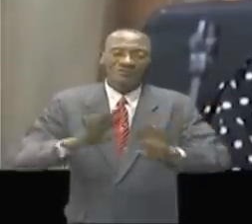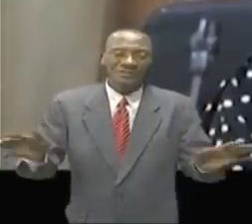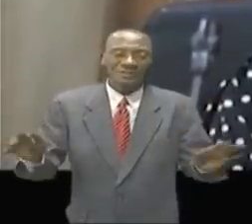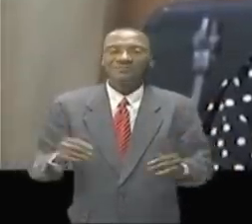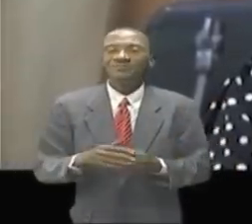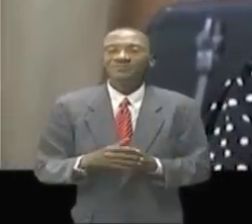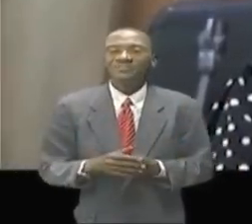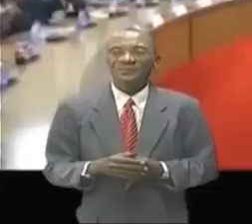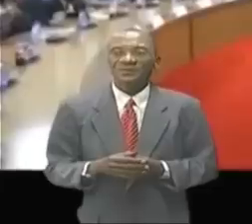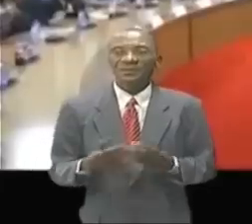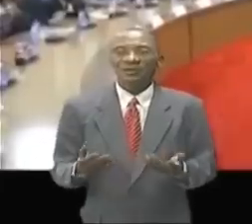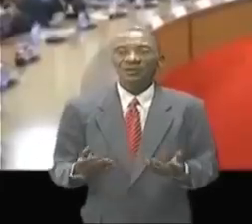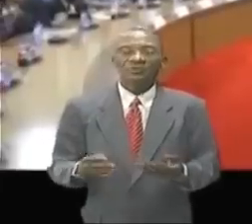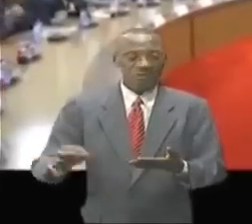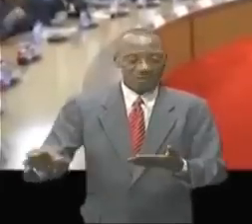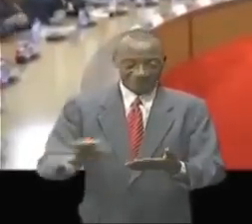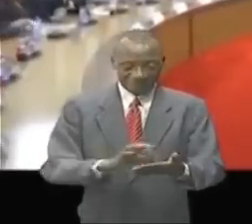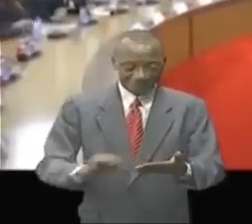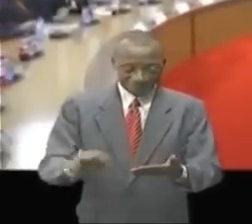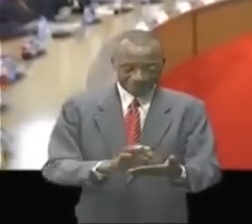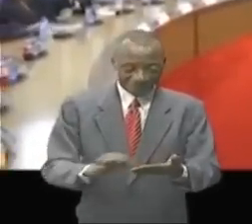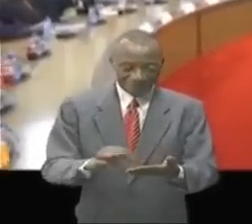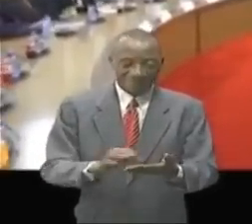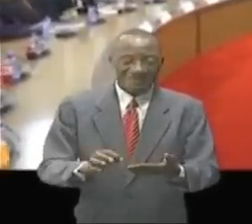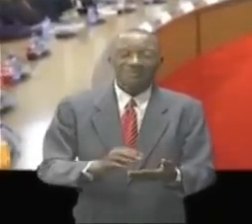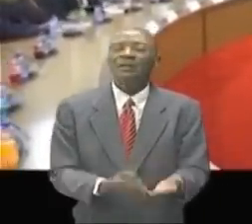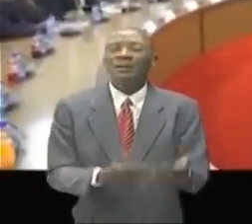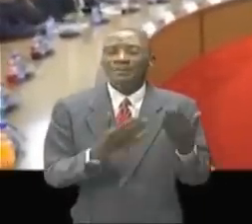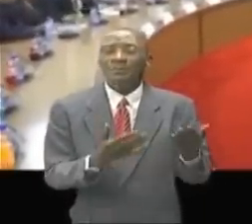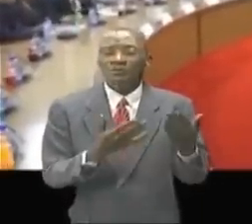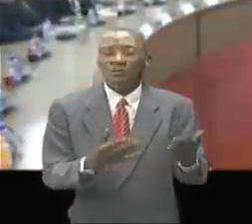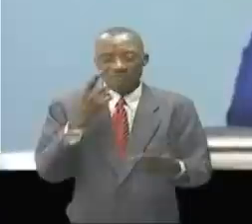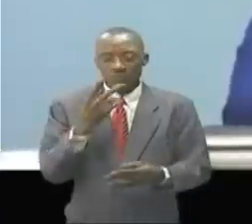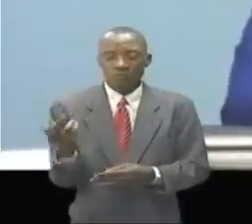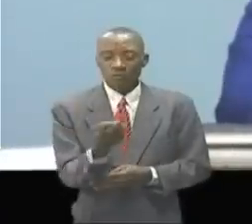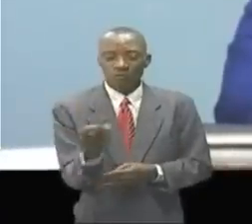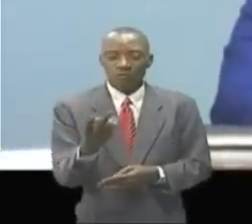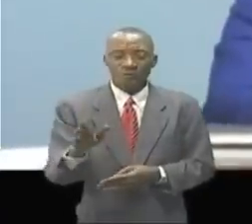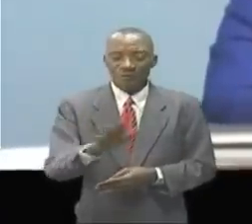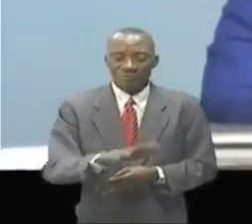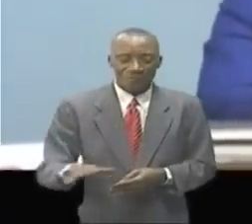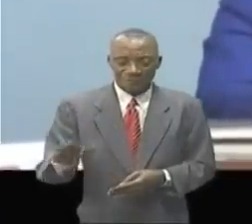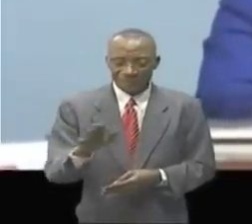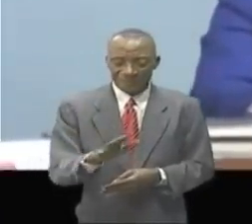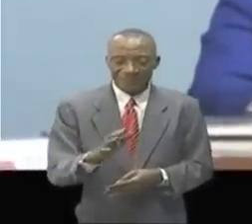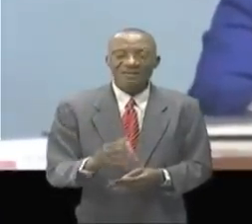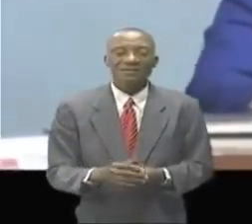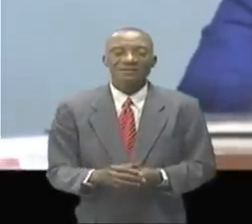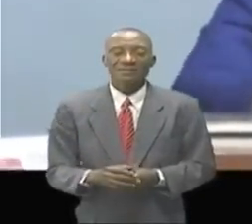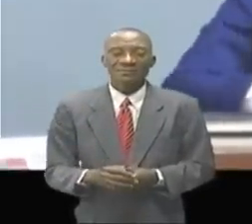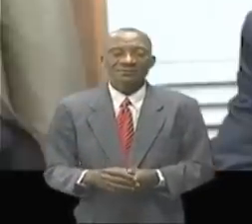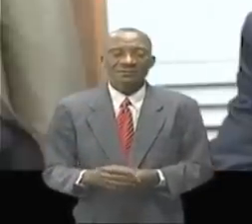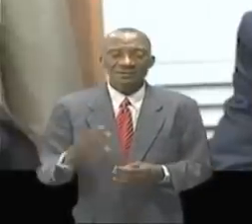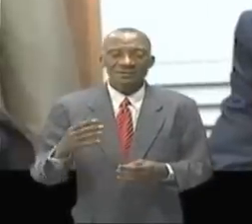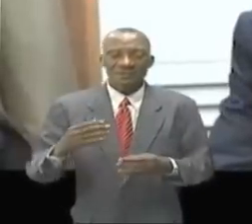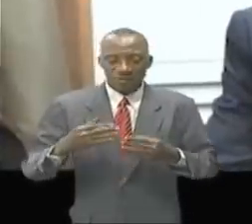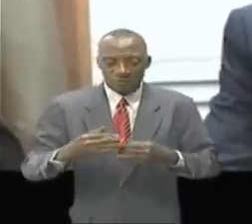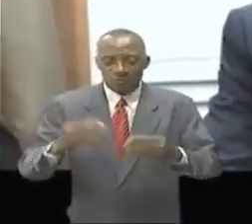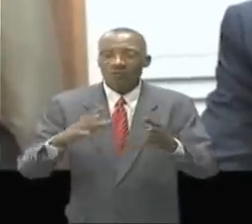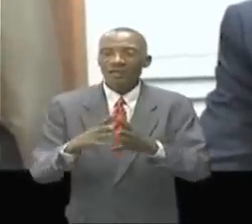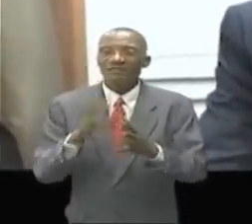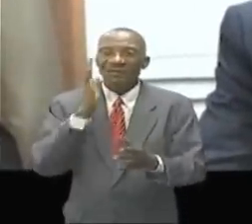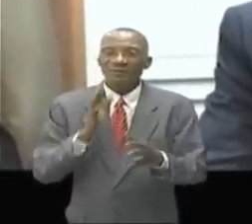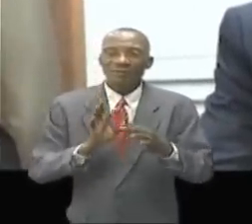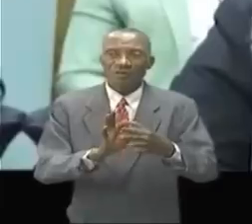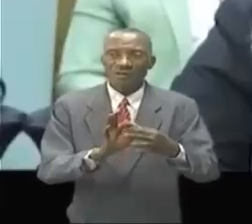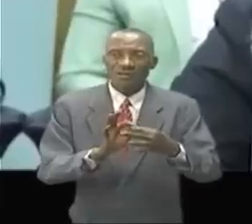Transports, ce protocole d'accord est d'une importance capitale pour ces deux pays qui sont en train de cimenter leurs relations. It's a very